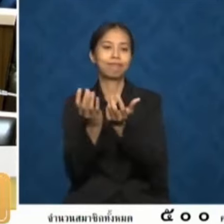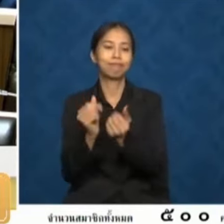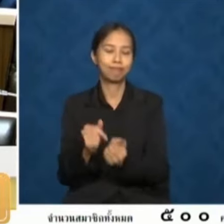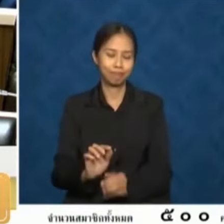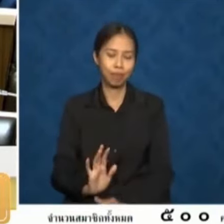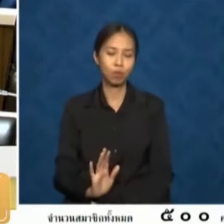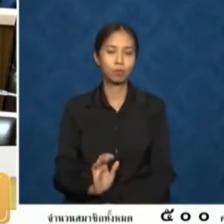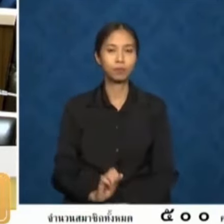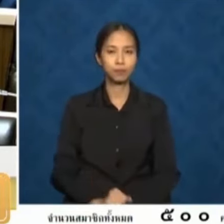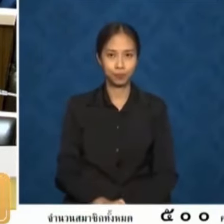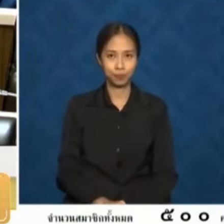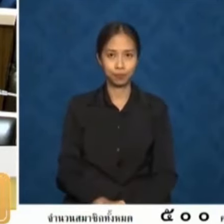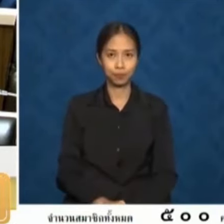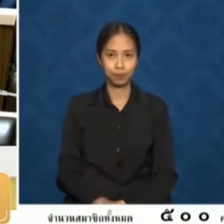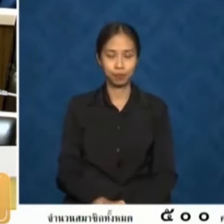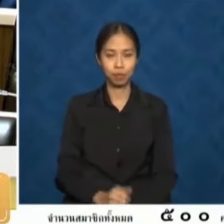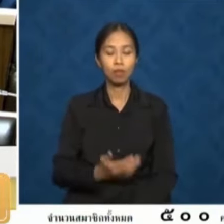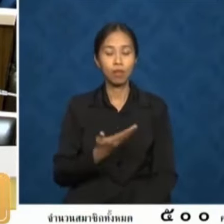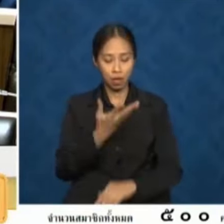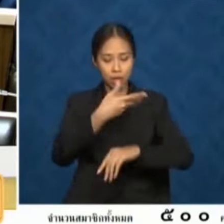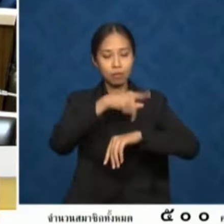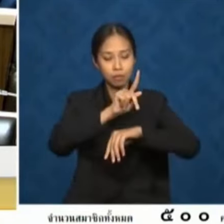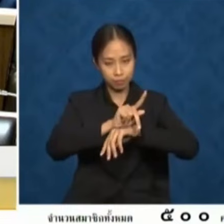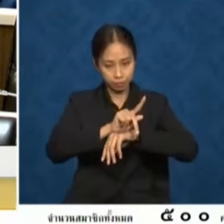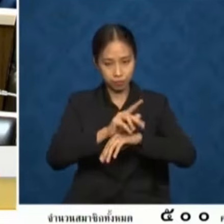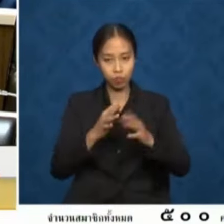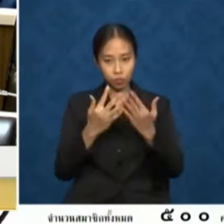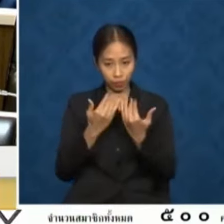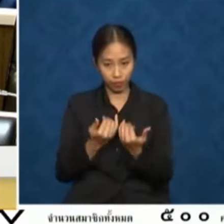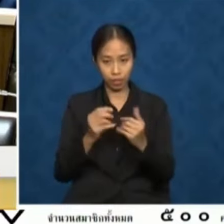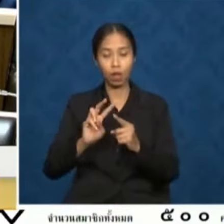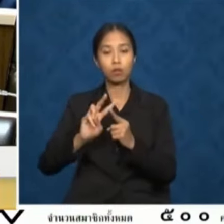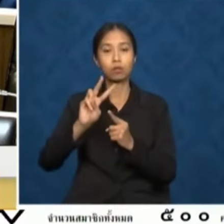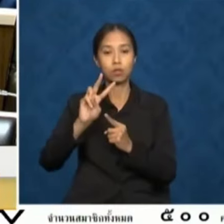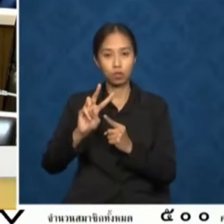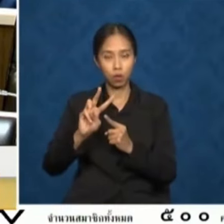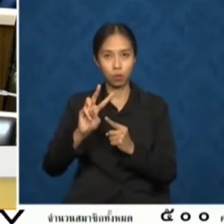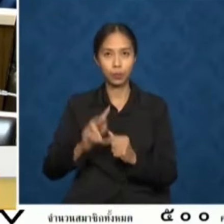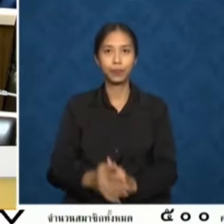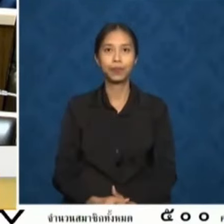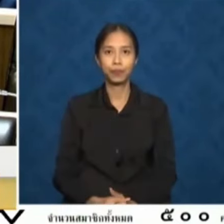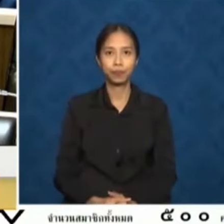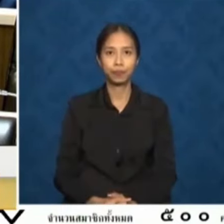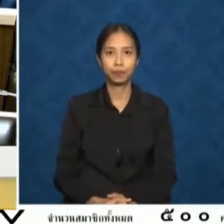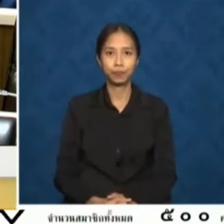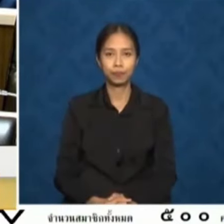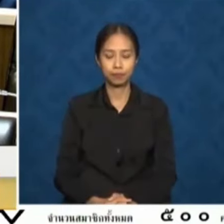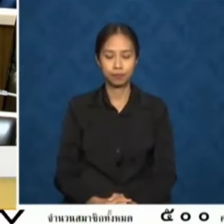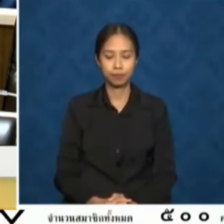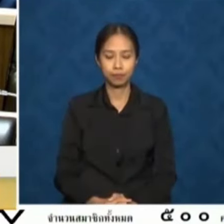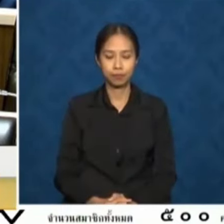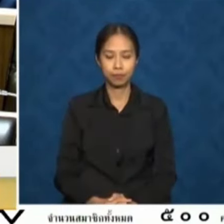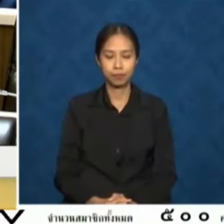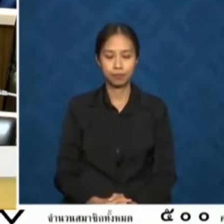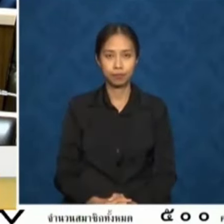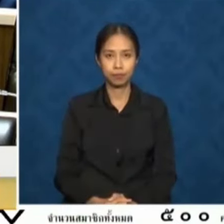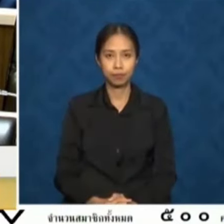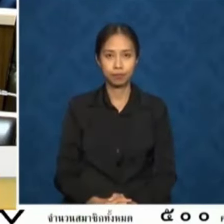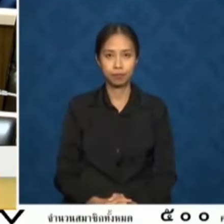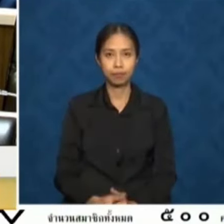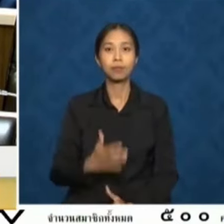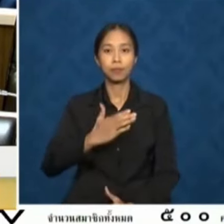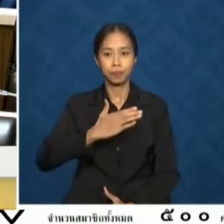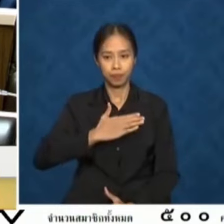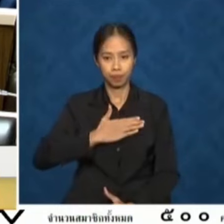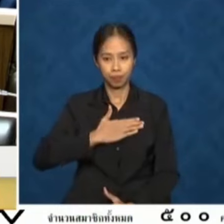ในสภากันอีกท่านประธานที่เคารพครับประการที่ประเด็นที่สองที่ผมอยากจะกล่าวให้ท่านประธานได้รับทราบนี่ก็คือว่าก็ผ